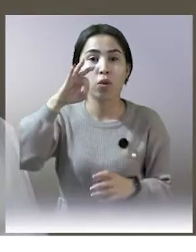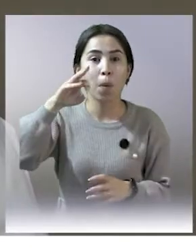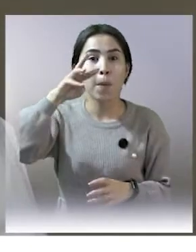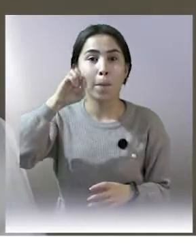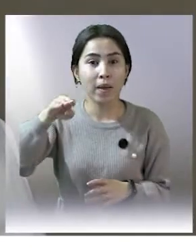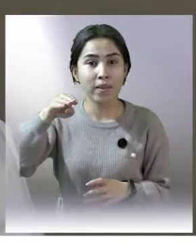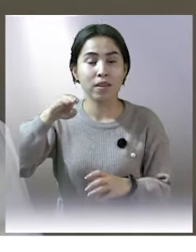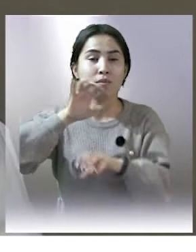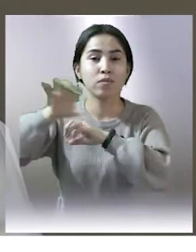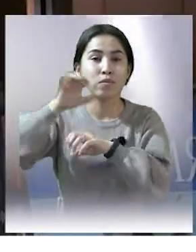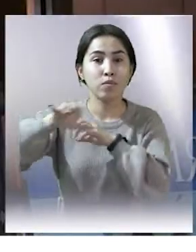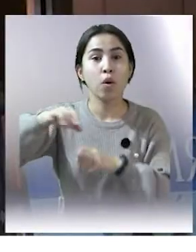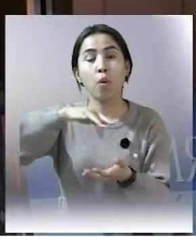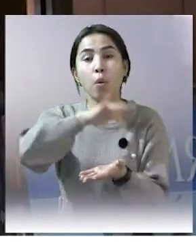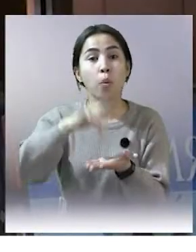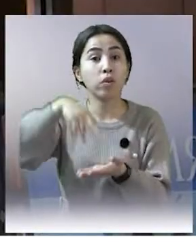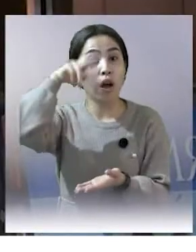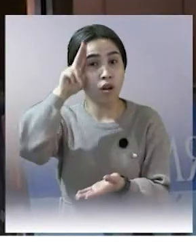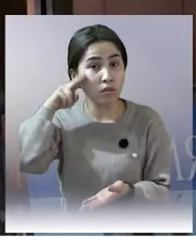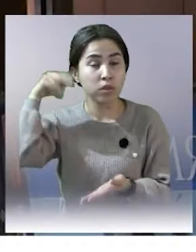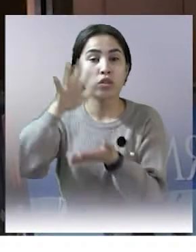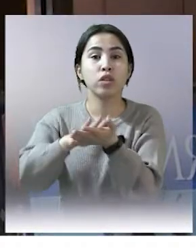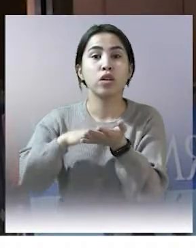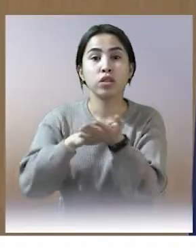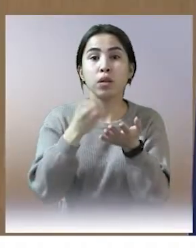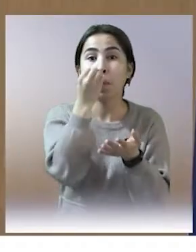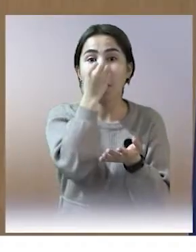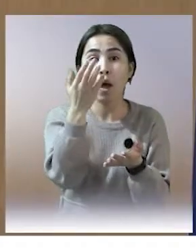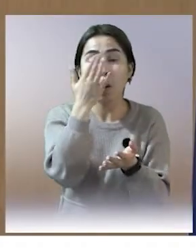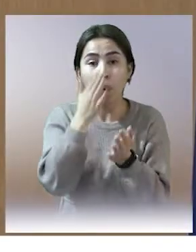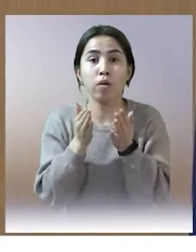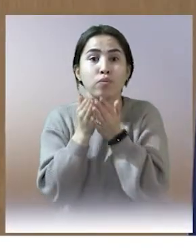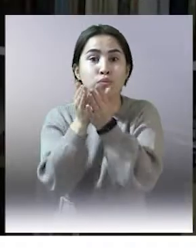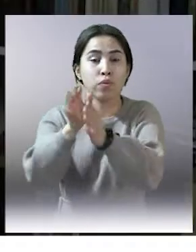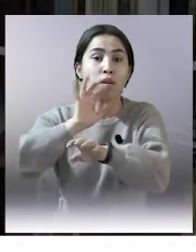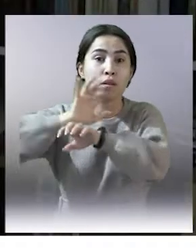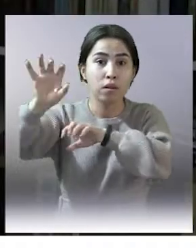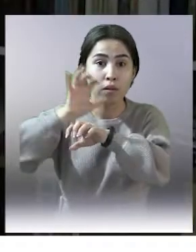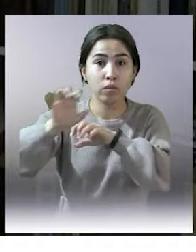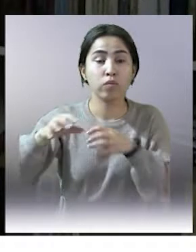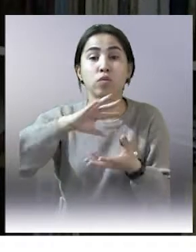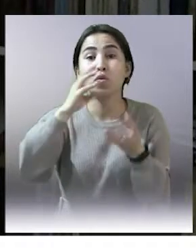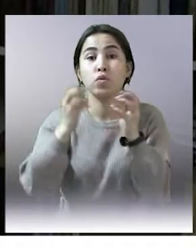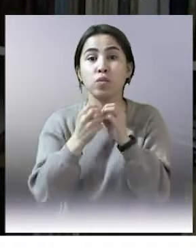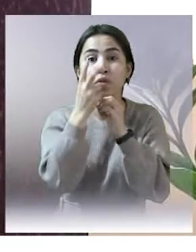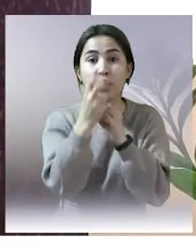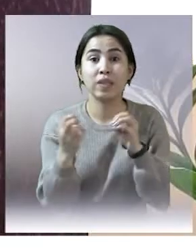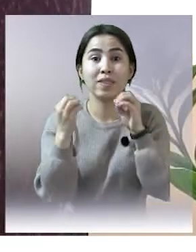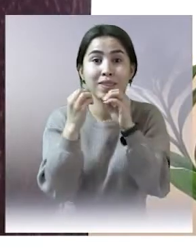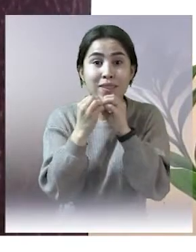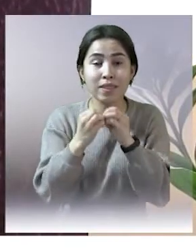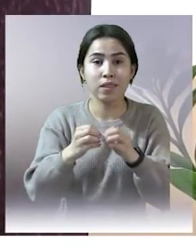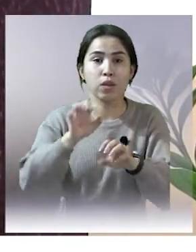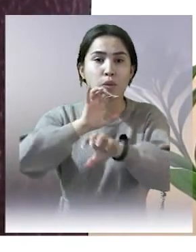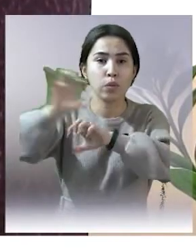үздік педагогтары қатысып жатыр. Орталық құрылған күннен бастап бүгінге дейін өңірдегі 27 мың ұстаз біліктілігін осында арттырған. Оның